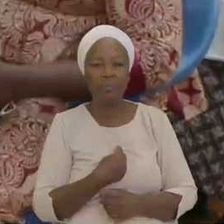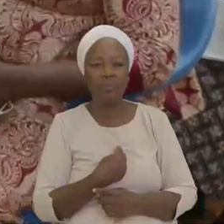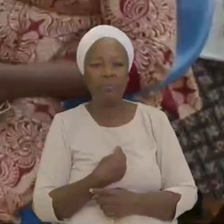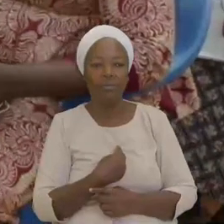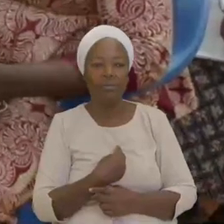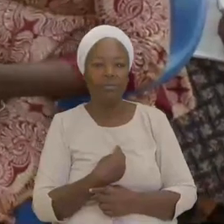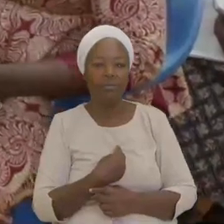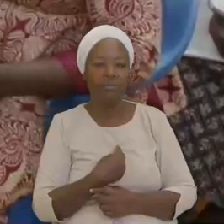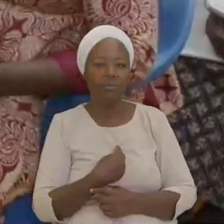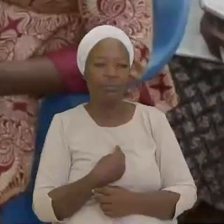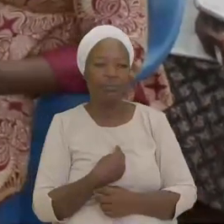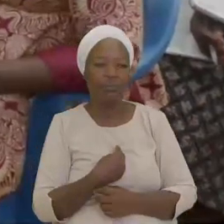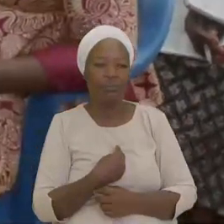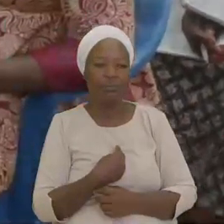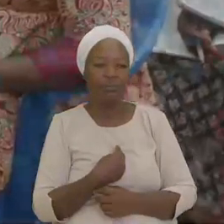nous envahissait.